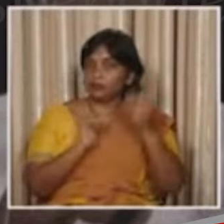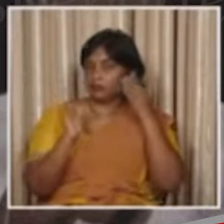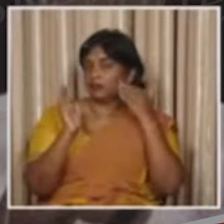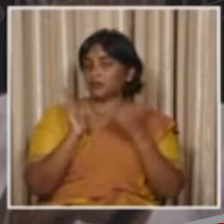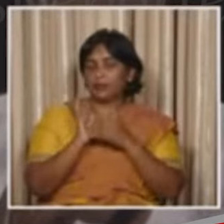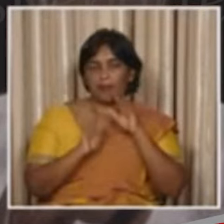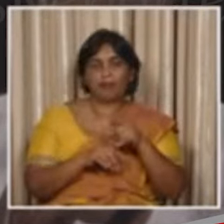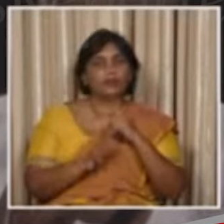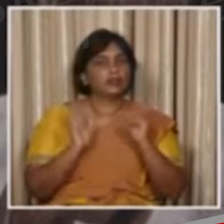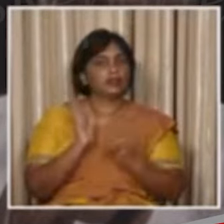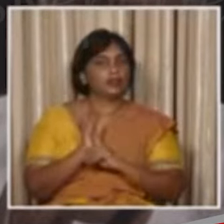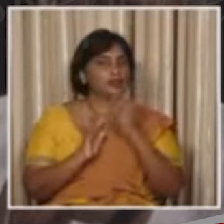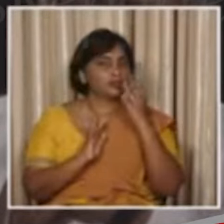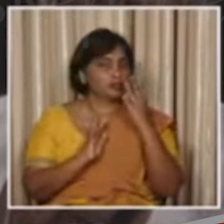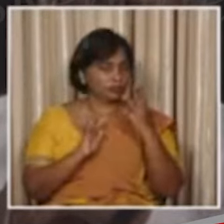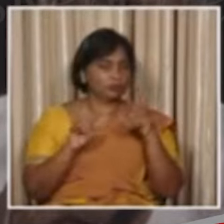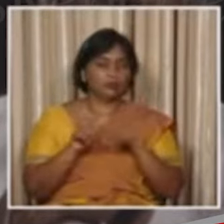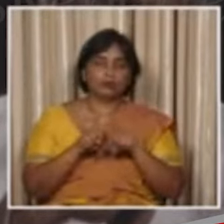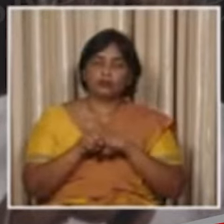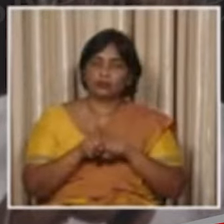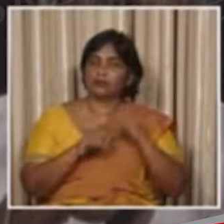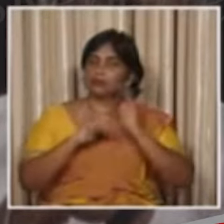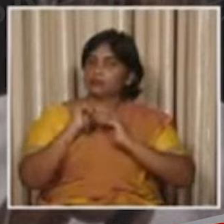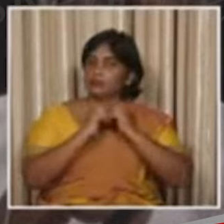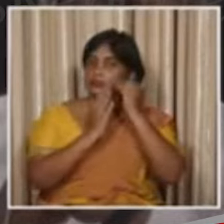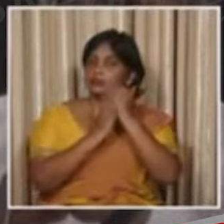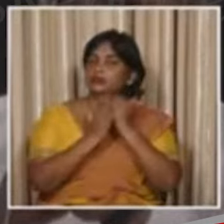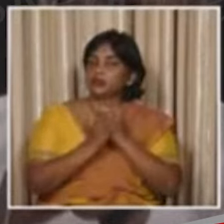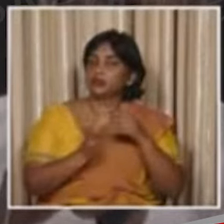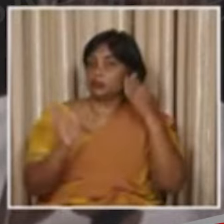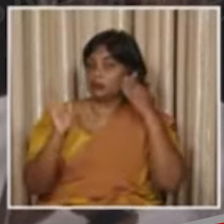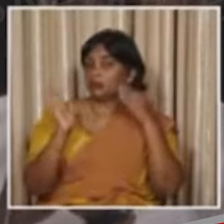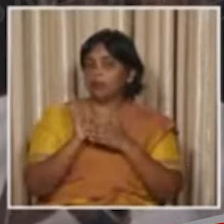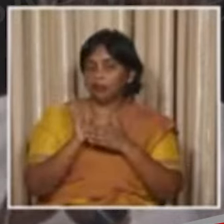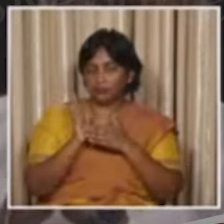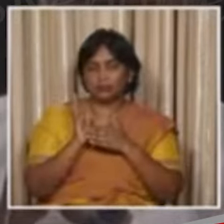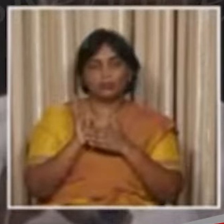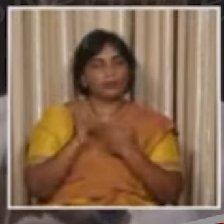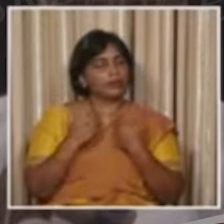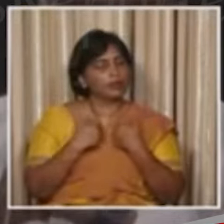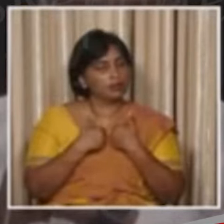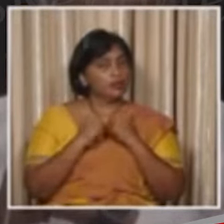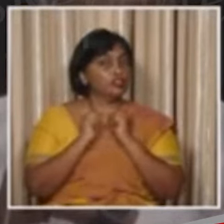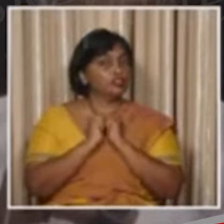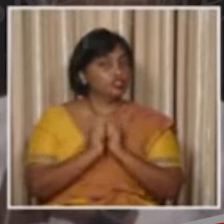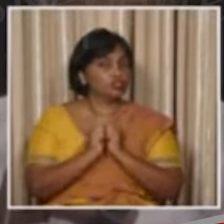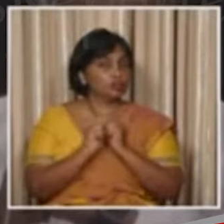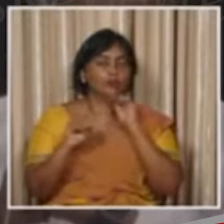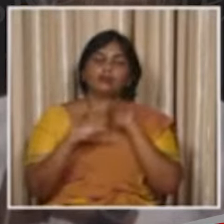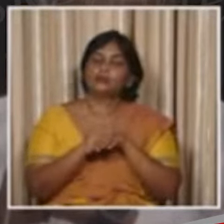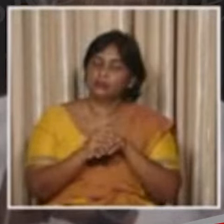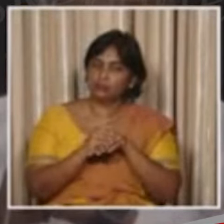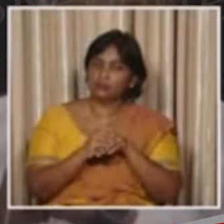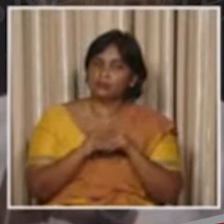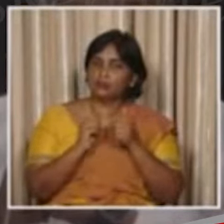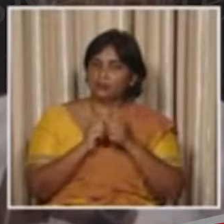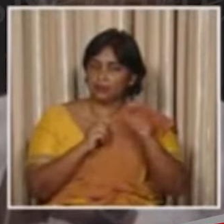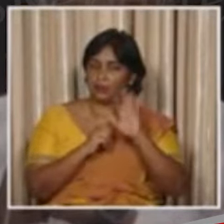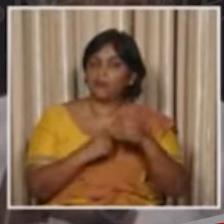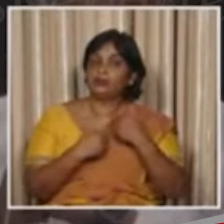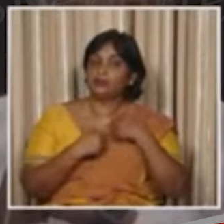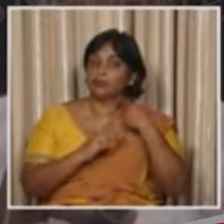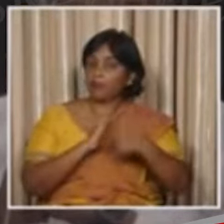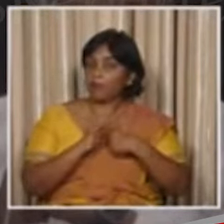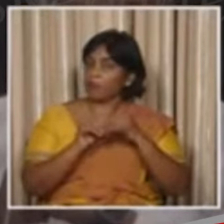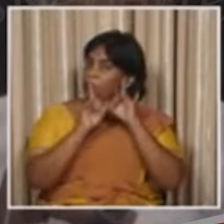ගත්තහම 1,03,000කට ආසන්න සංඛ්‍යාවක් මේ ක්ෂේත්‍රයේ අපේ රැකියා කරන තත්ත්වයට පත් වෙලා තියෙනවා. අපේ රට